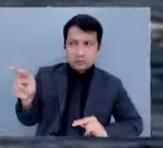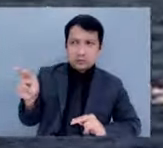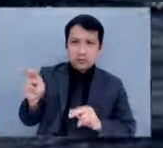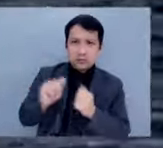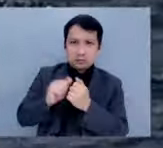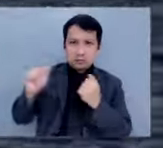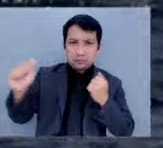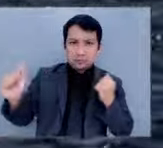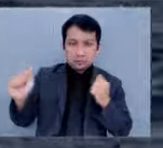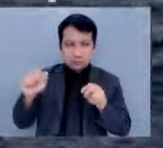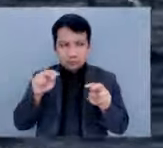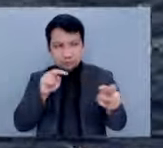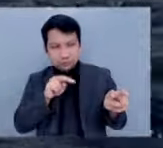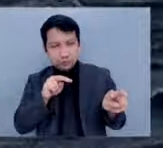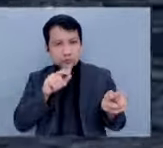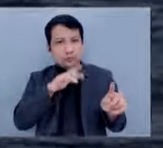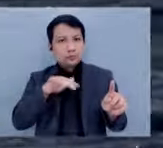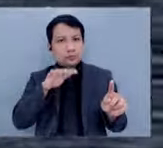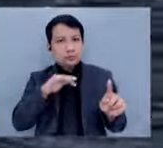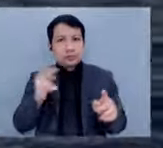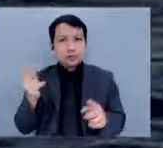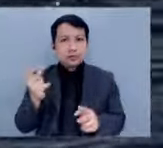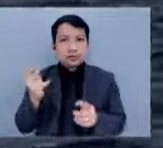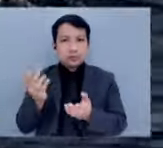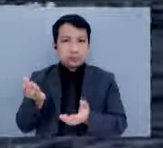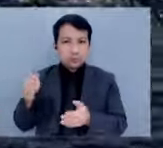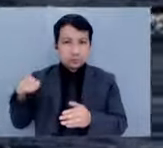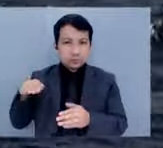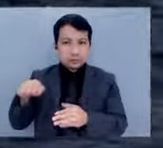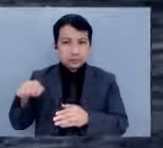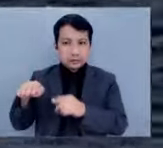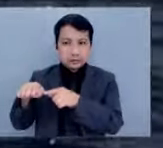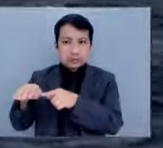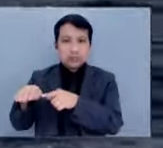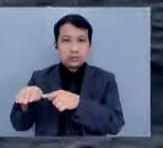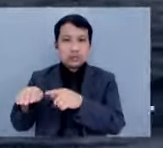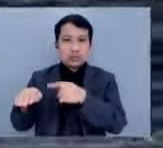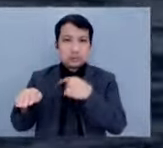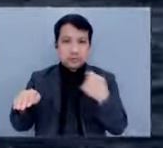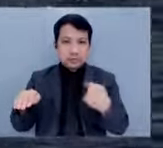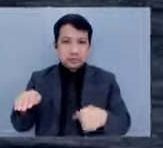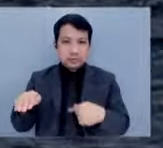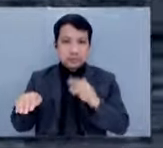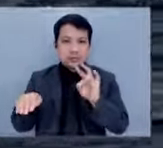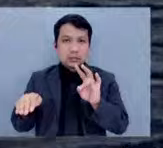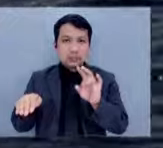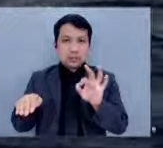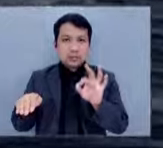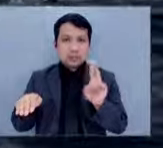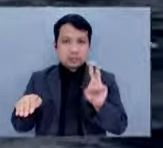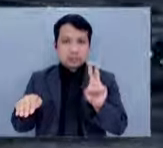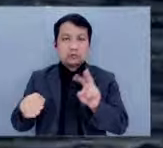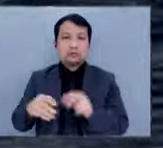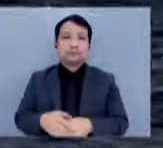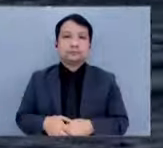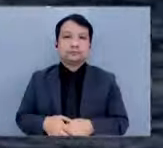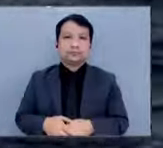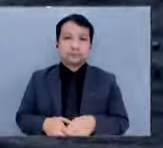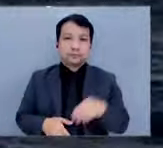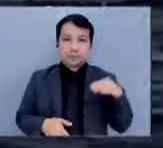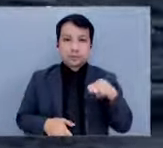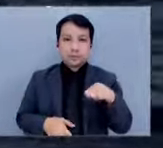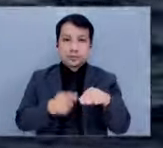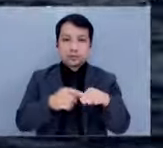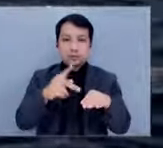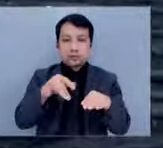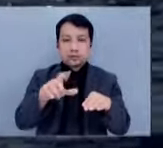kalayuan. Yan ang 2 barkong pandigma ng China, ang PLA Navy 792 na spy ship at destroyer ship na PLA